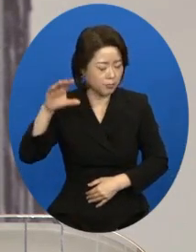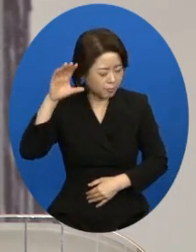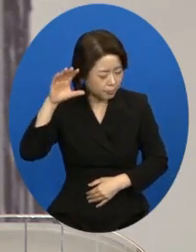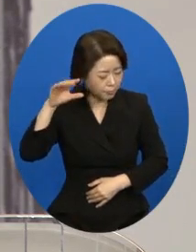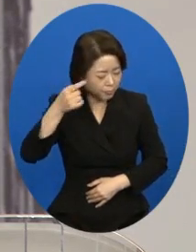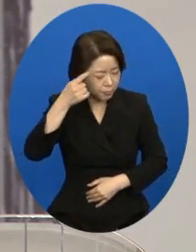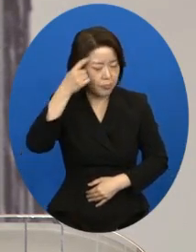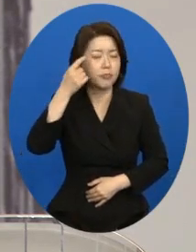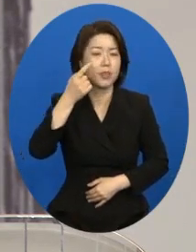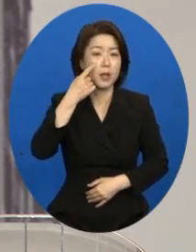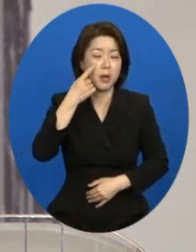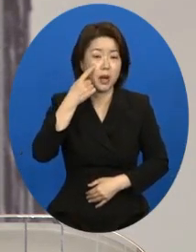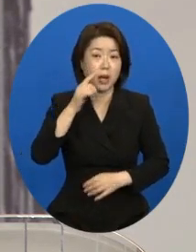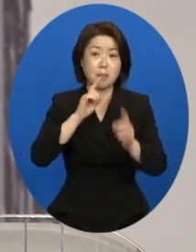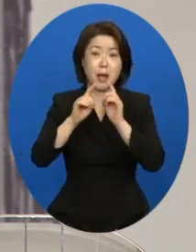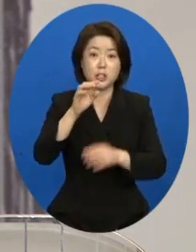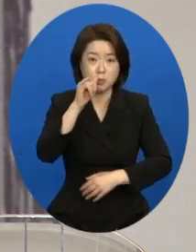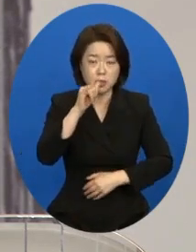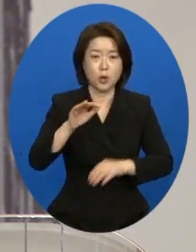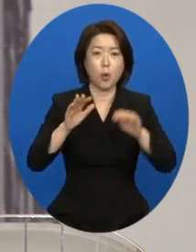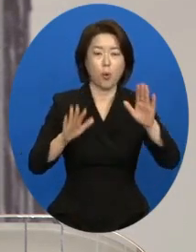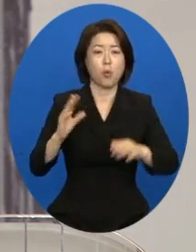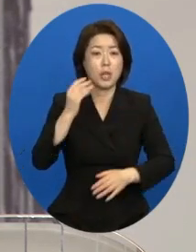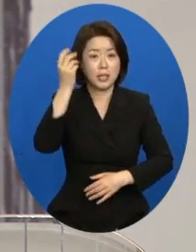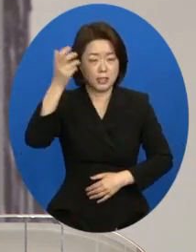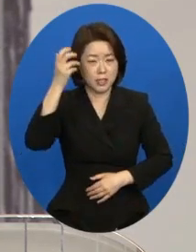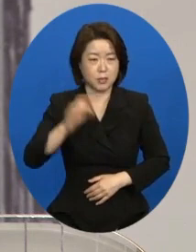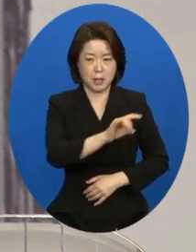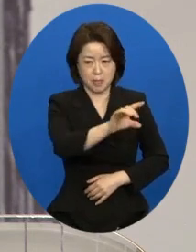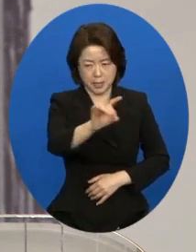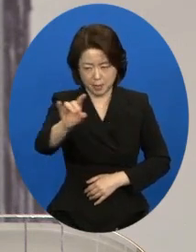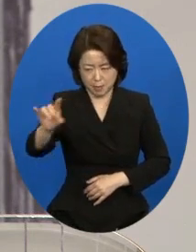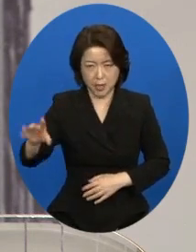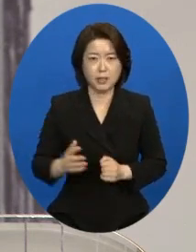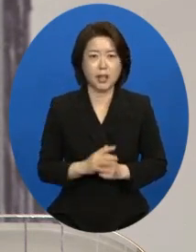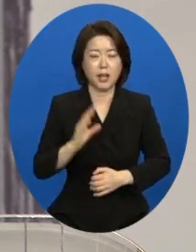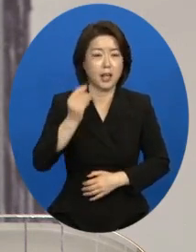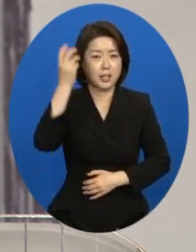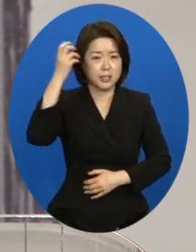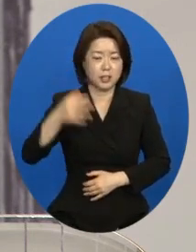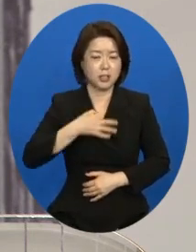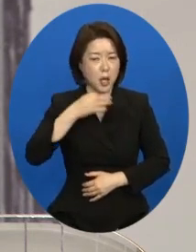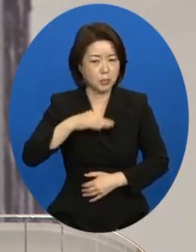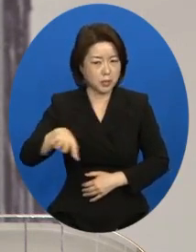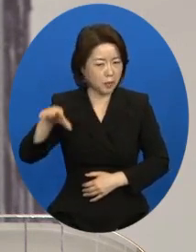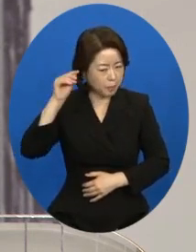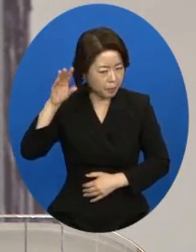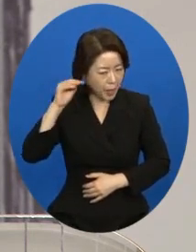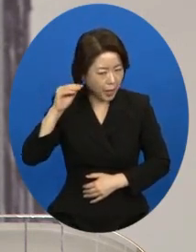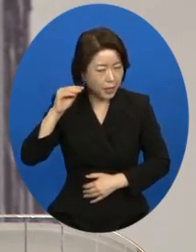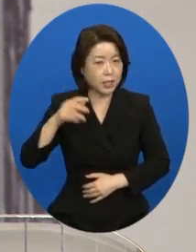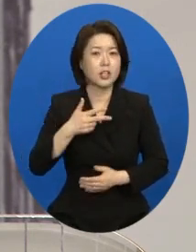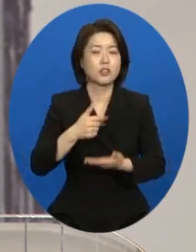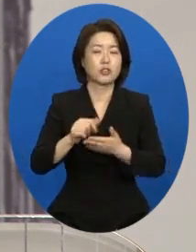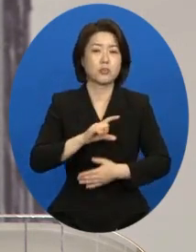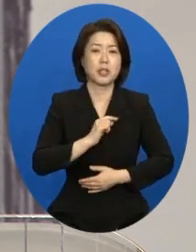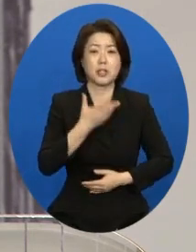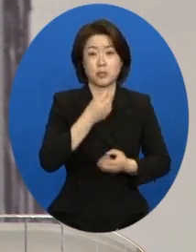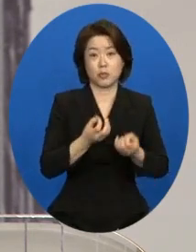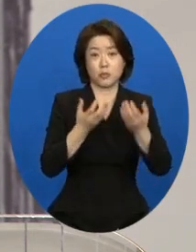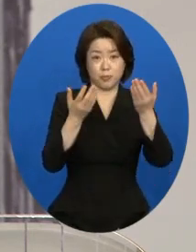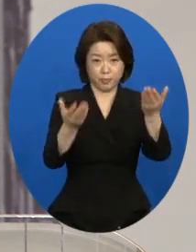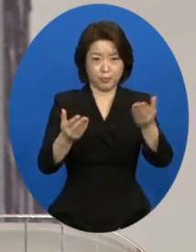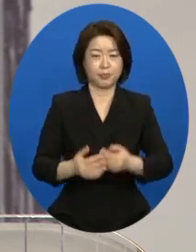때문에 오늘 성령께서 여러분들 각 사람에게 주시는 성령의 음성을 들으시기를 주님의 이름으로 축복합니다.